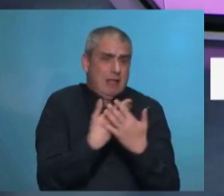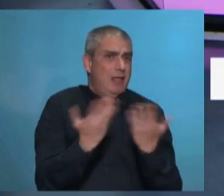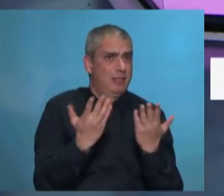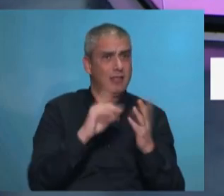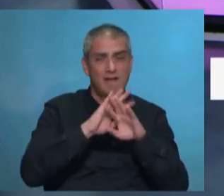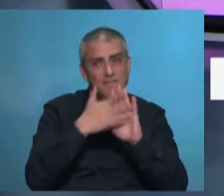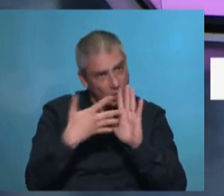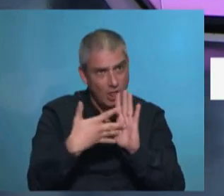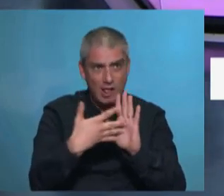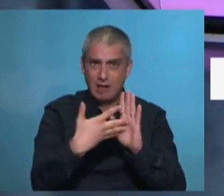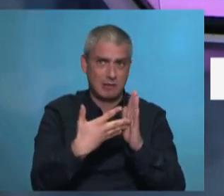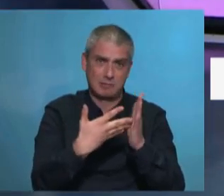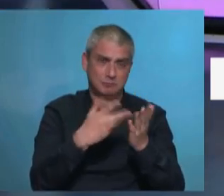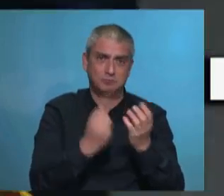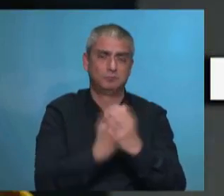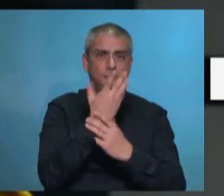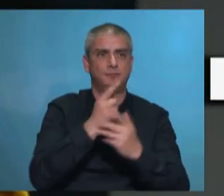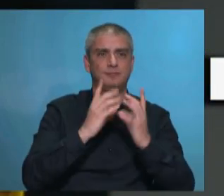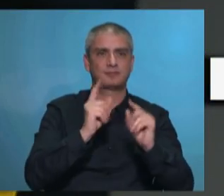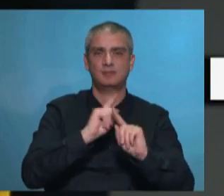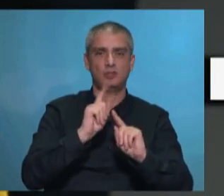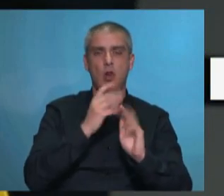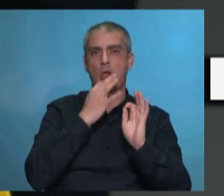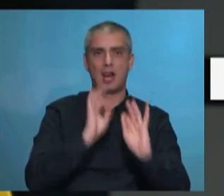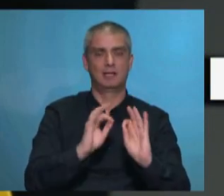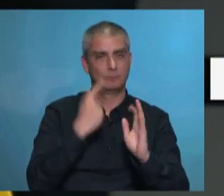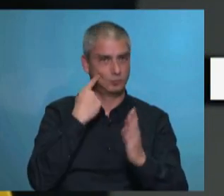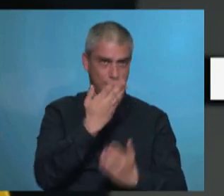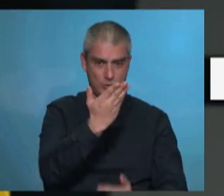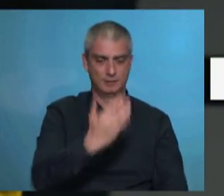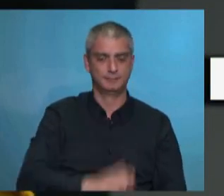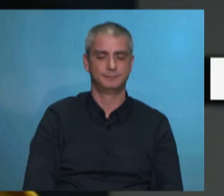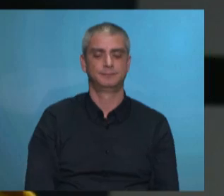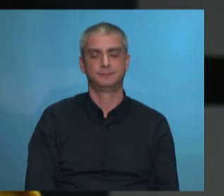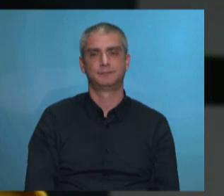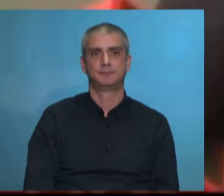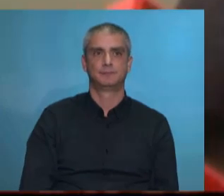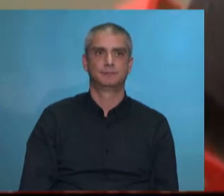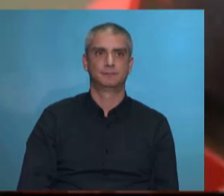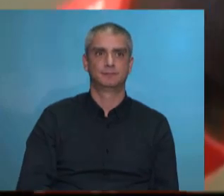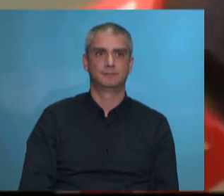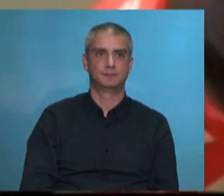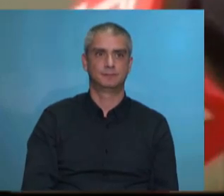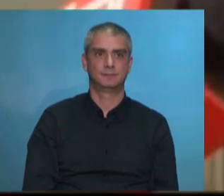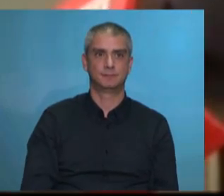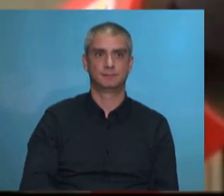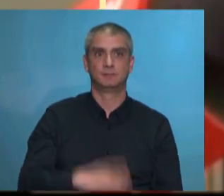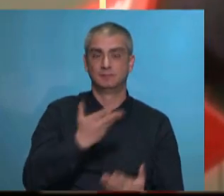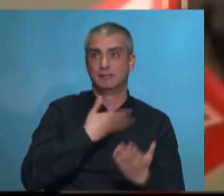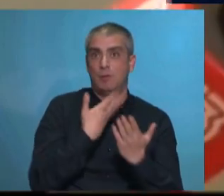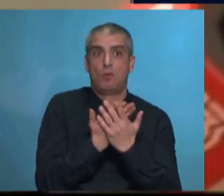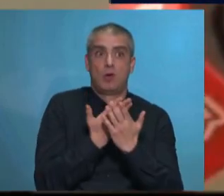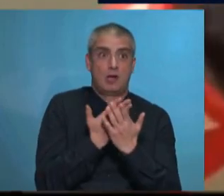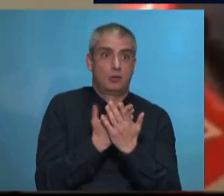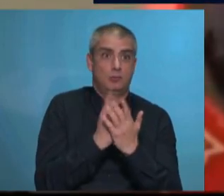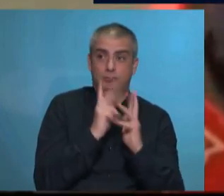החקירה הזאת בכלל נוצרה בדרכים לא לגיטימיות. בואו נשמע את הדברים, אחר כך גם נסביר. הושגו ראיות שלא